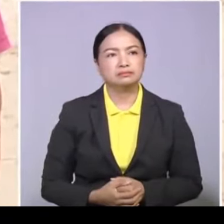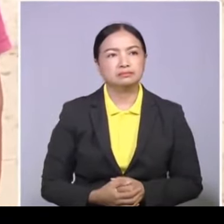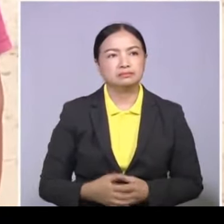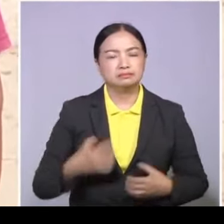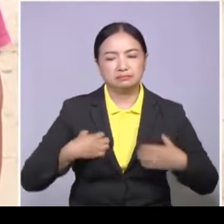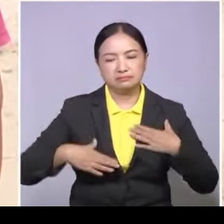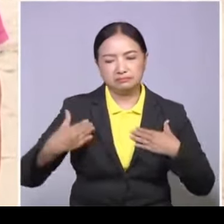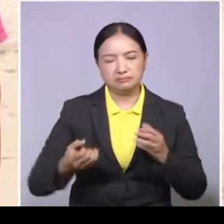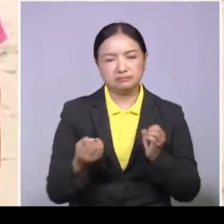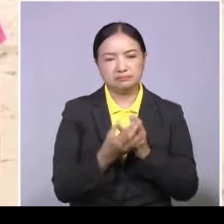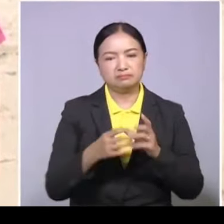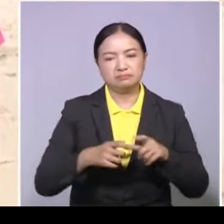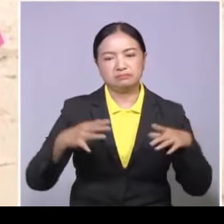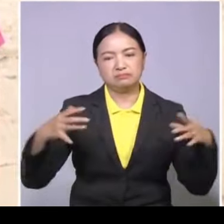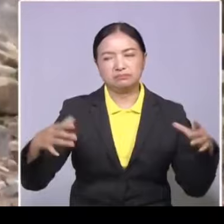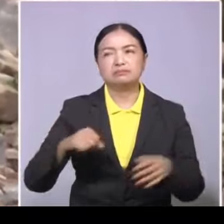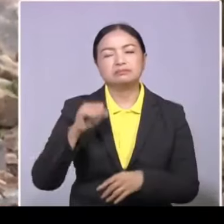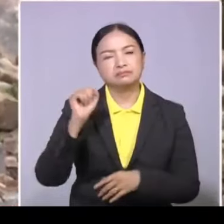งกว้างเลยนะพี่นะ ครับ